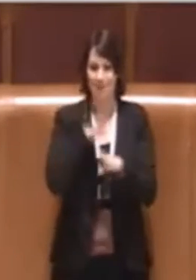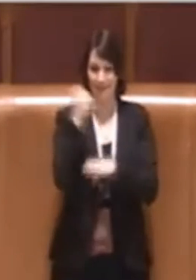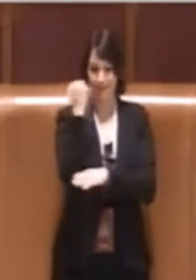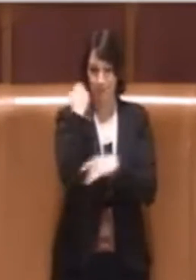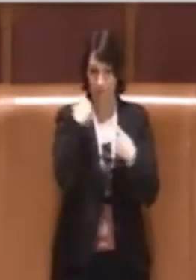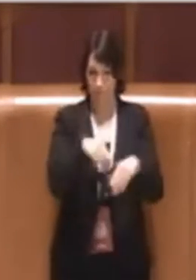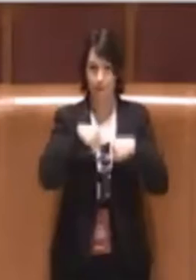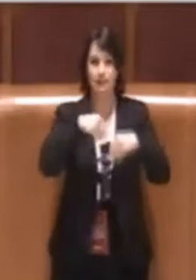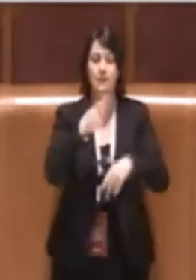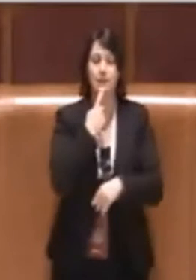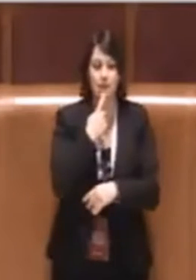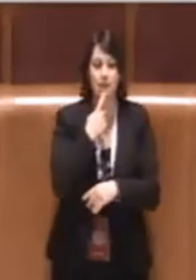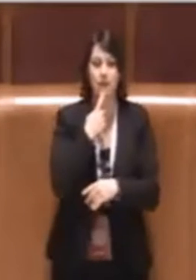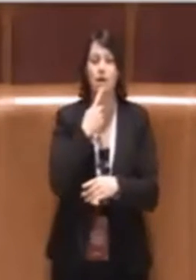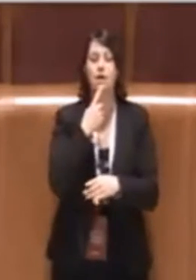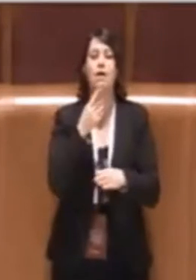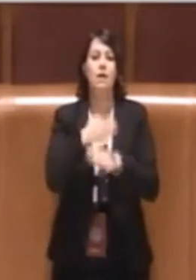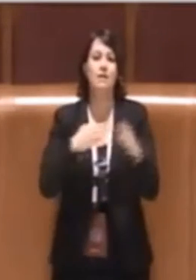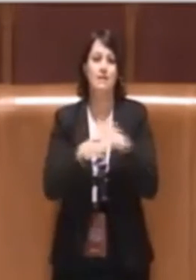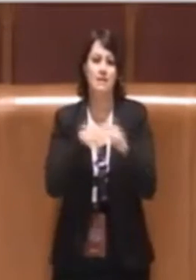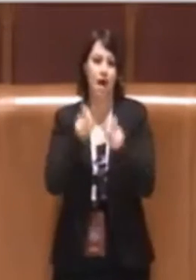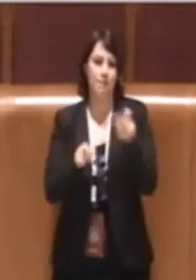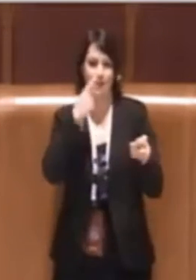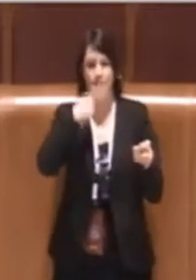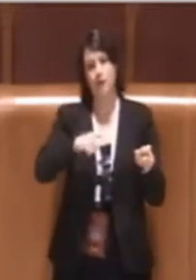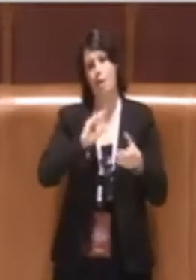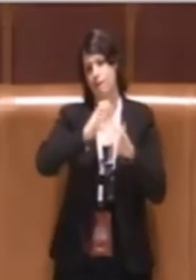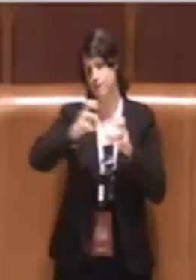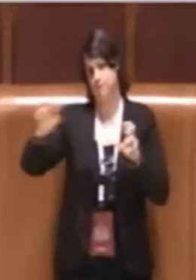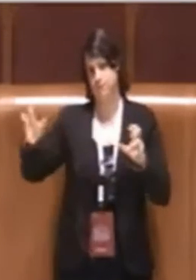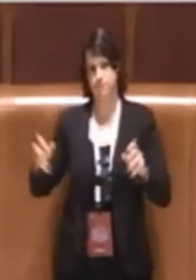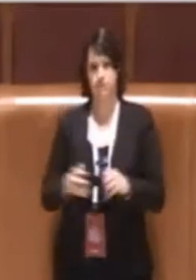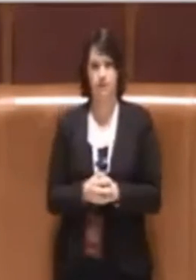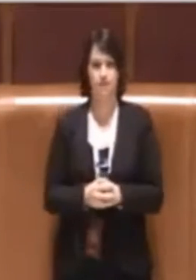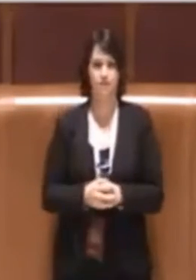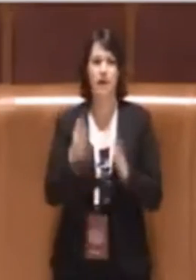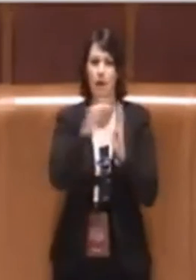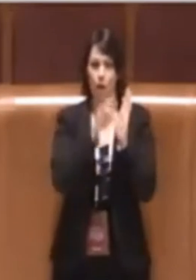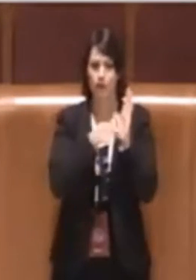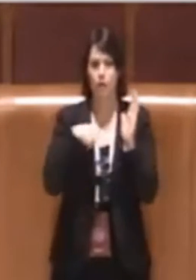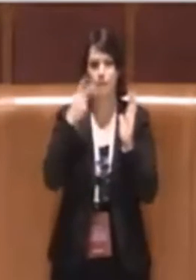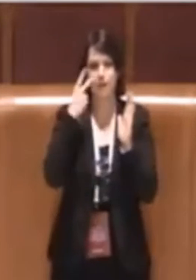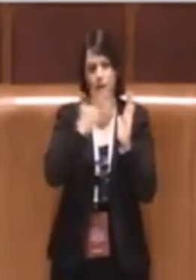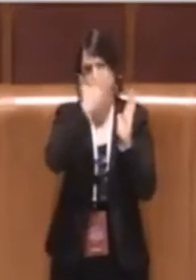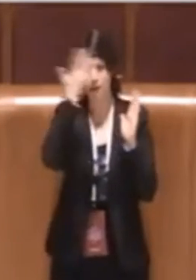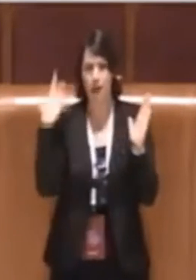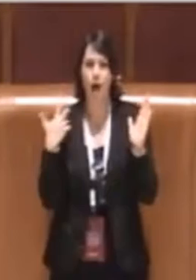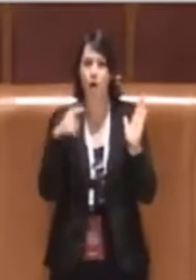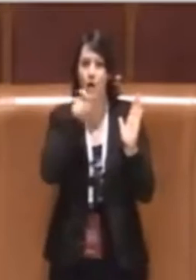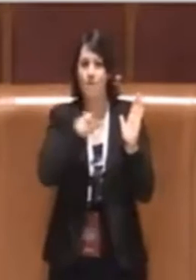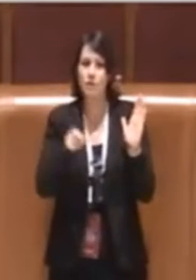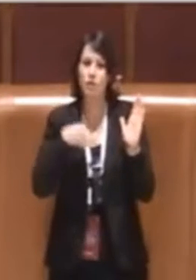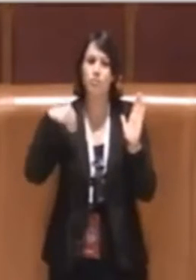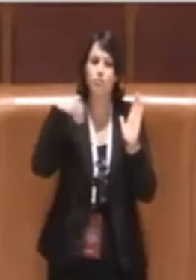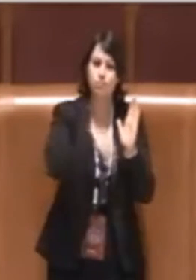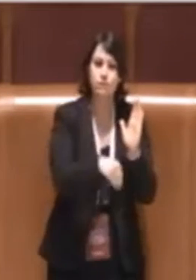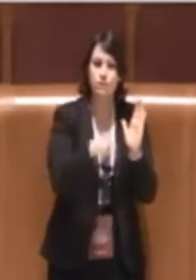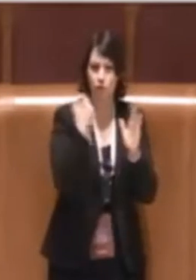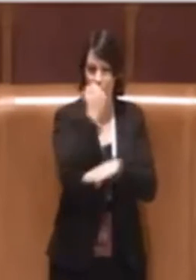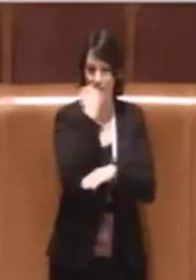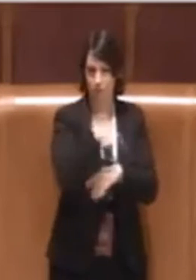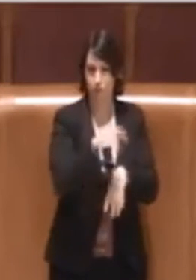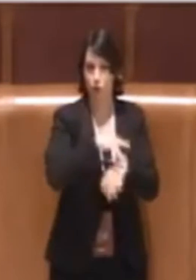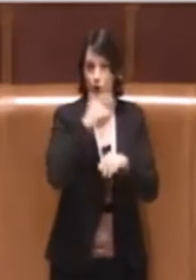come ho già detto e come troverete anche nel regolamento, allarghiamo la platea a tutte le disabilità,